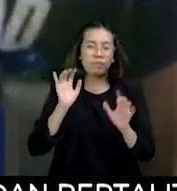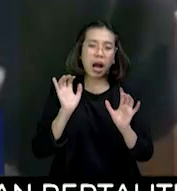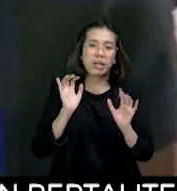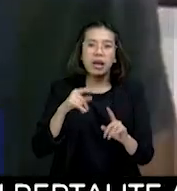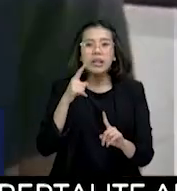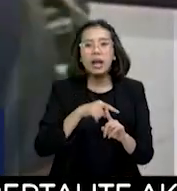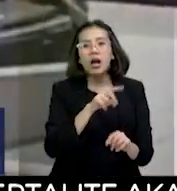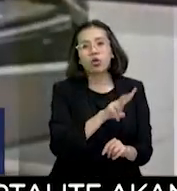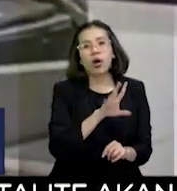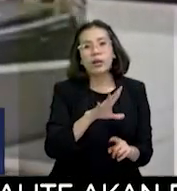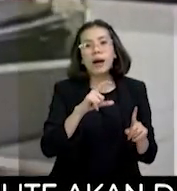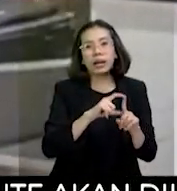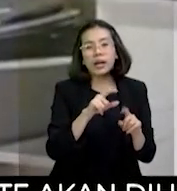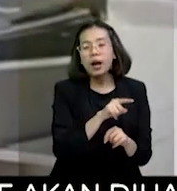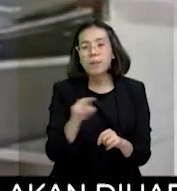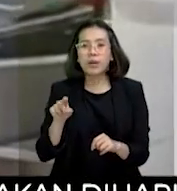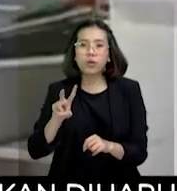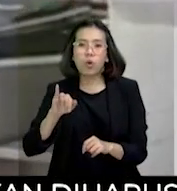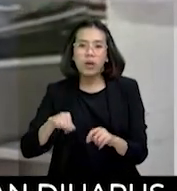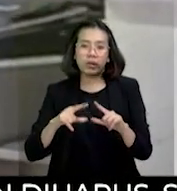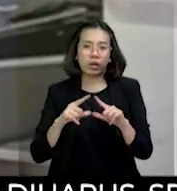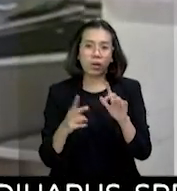dan 2 Januari 2022.